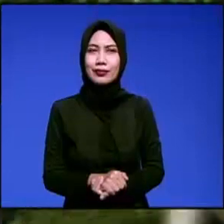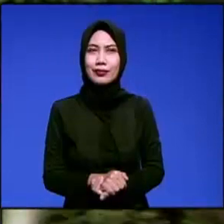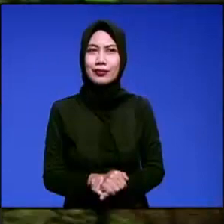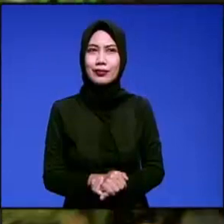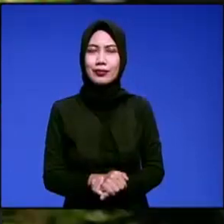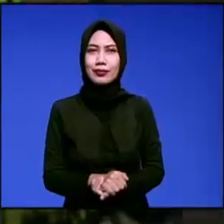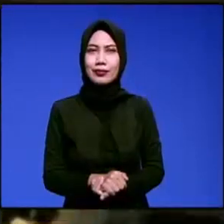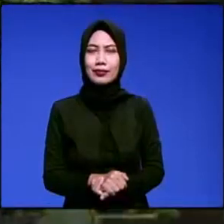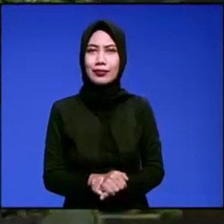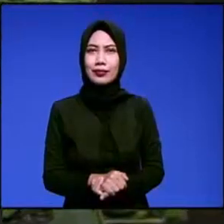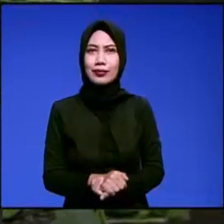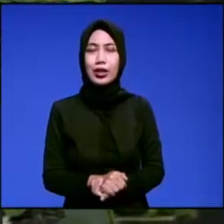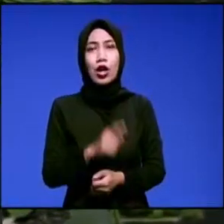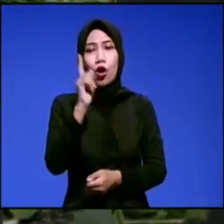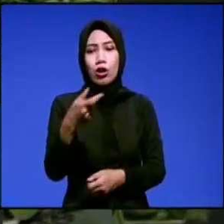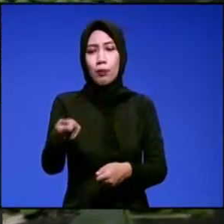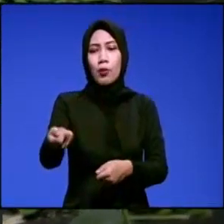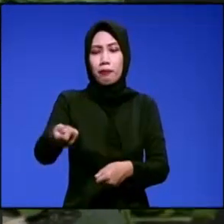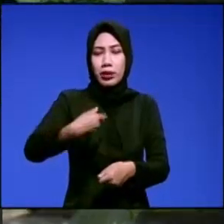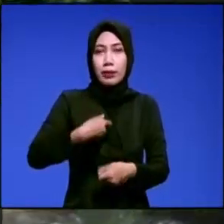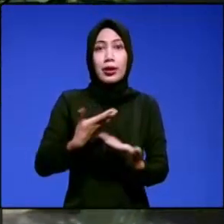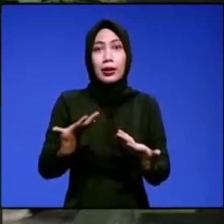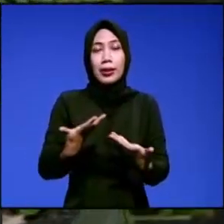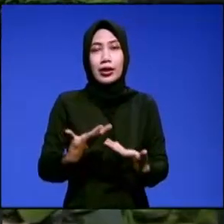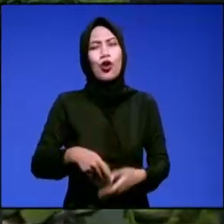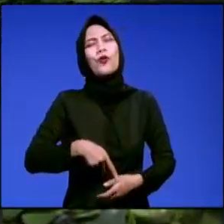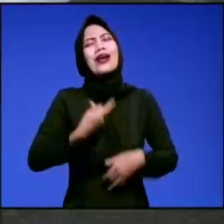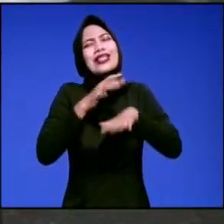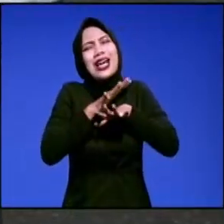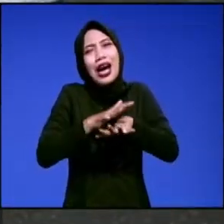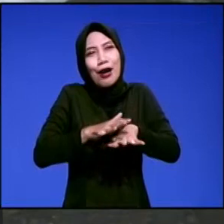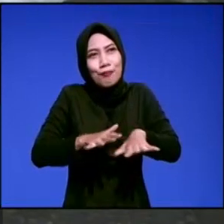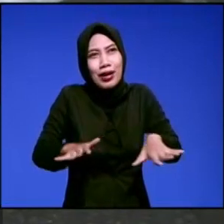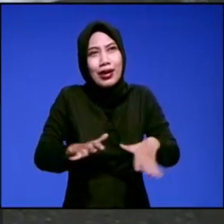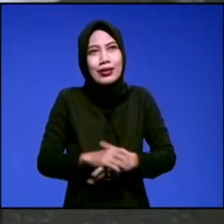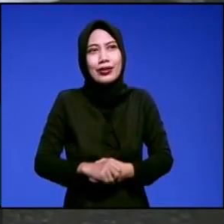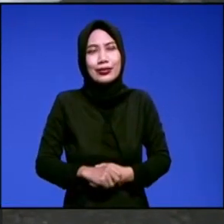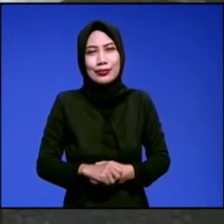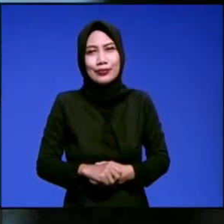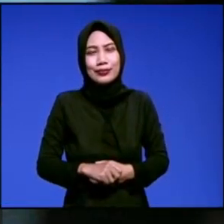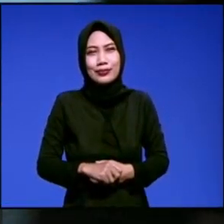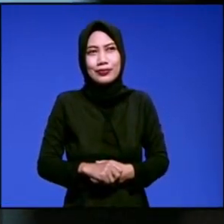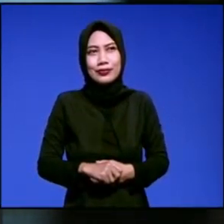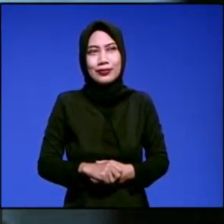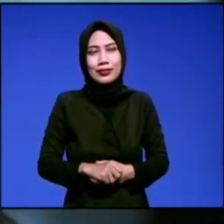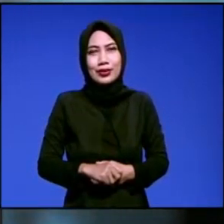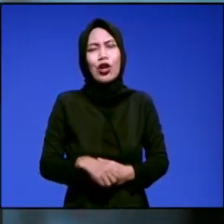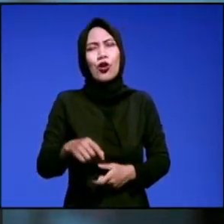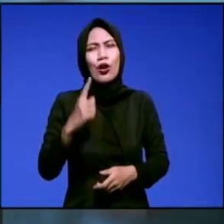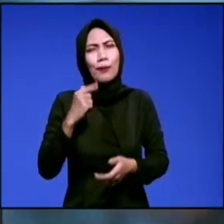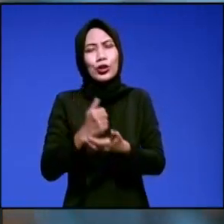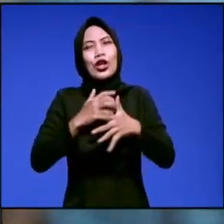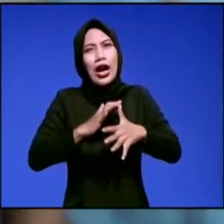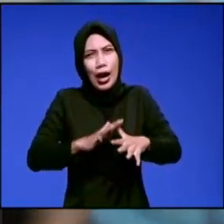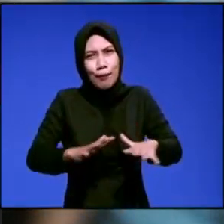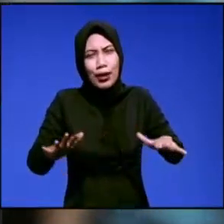Sementara bagi pembeli, penerapan lapak yang berjarak ini memberikan rasa aman ketika berbelanja di pasar. Iya, demi keamanan